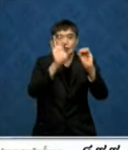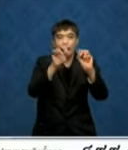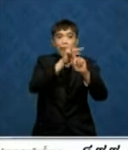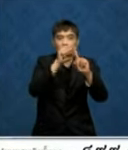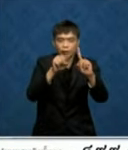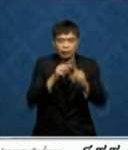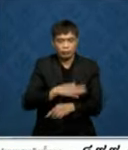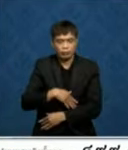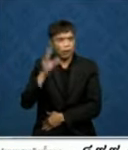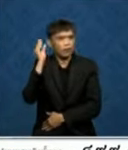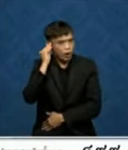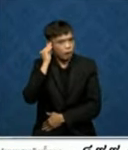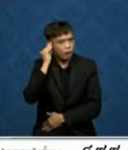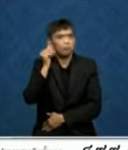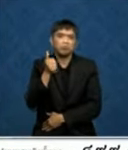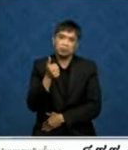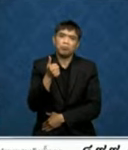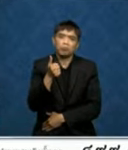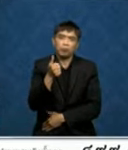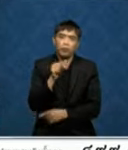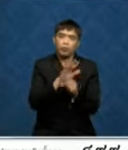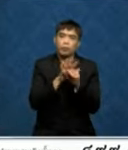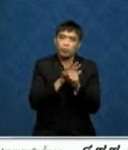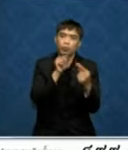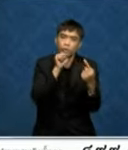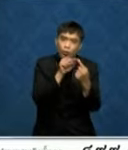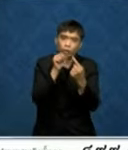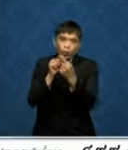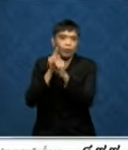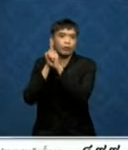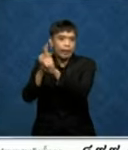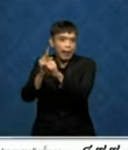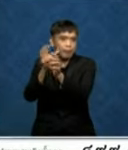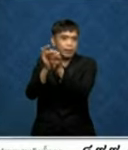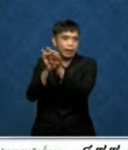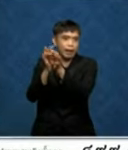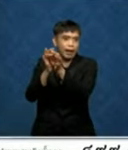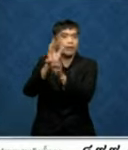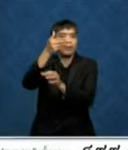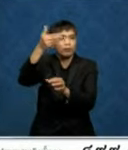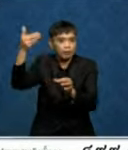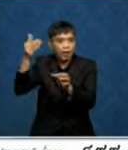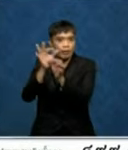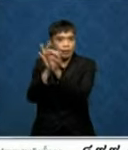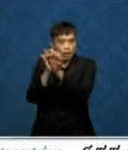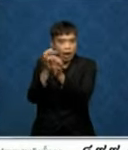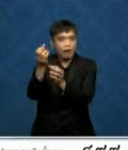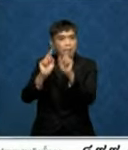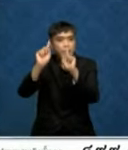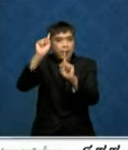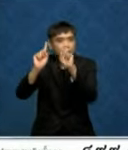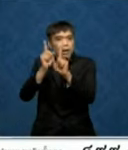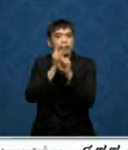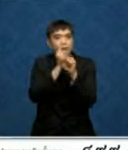มฟังก็ว่าสมเหตุสมผลนะครับพอสอดคล้องกับที่สภาพัฒน์และแบงก์ชาติประเมินอันนี้ไปดูได้ในบันทึกรายงานการประ